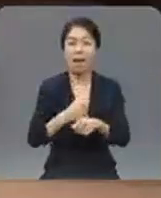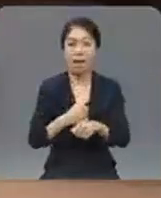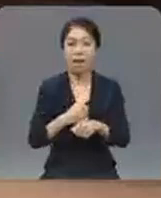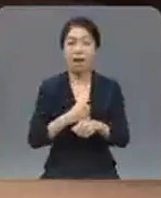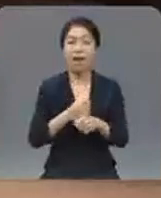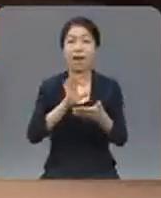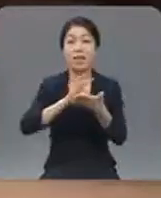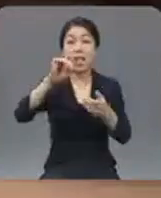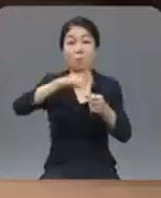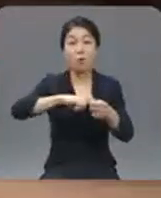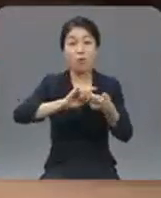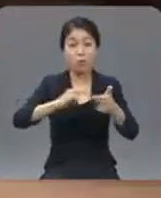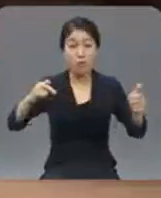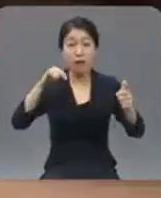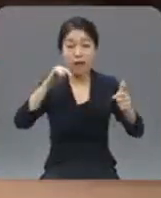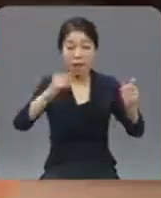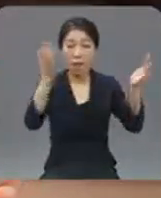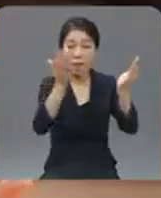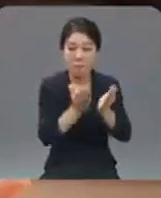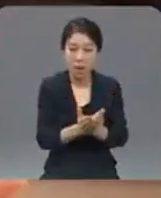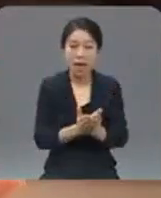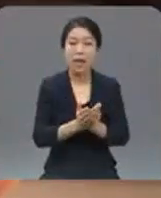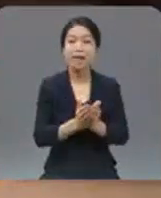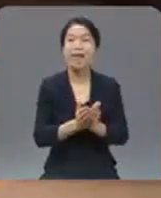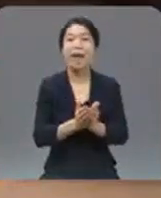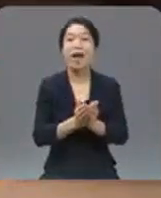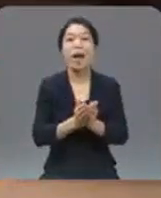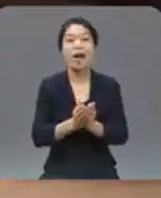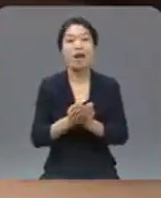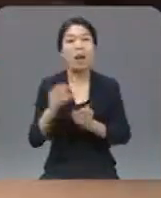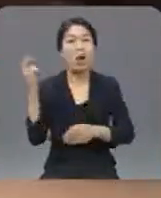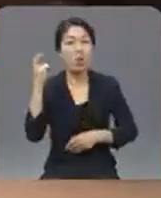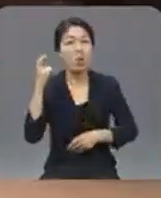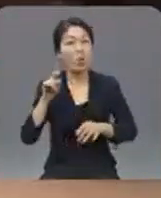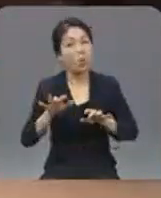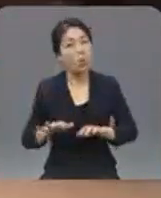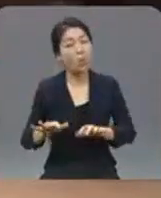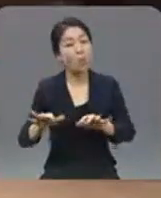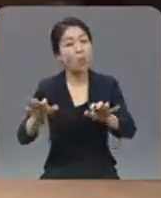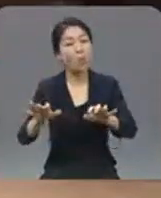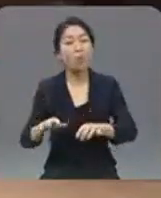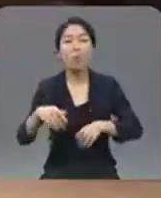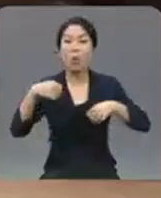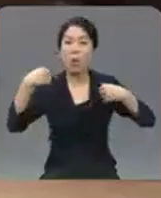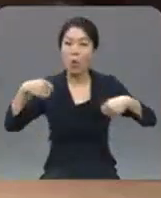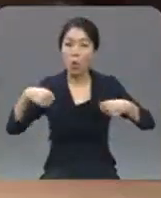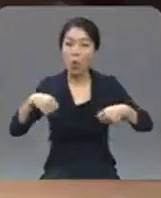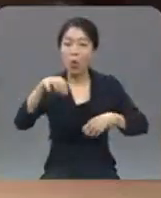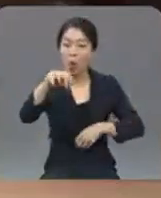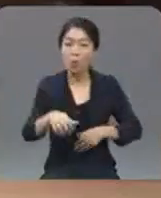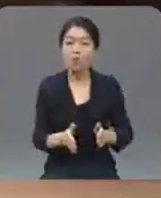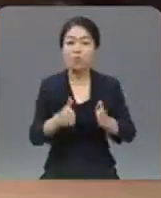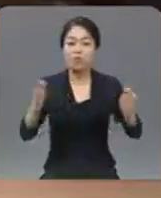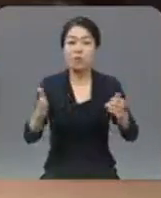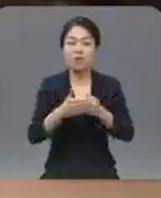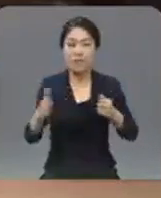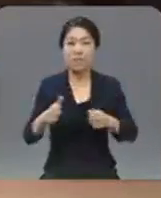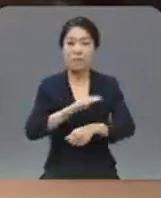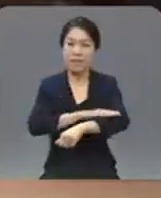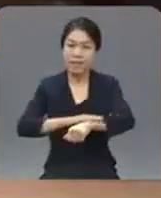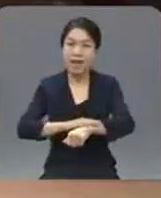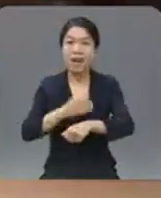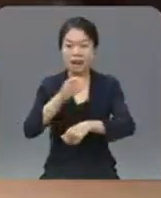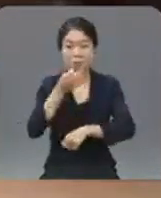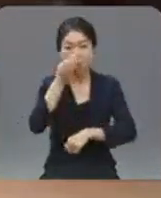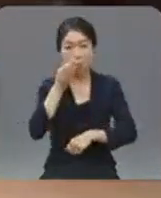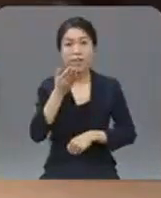허리에 맞는 그 잔향 그리고 공간감을 확보했습니다 좋은 공연을 기획하고 연습해서 시민들에게 돌려드리는